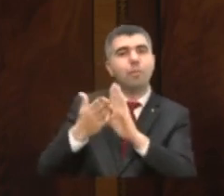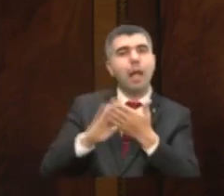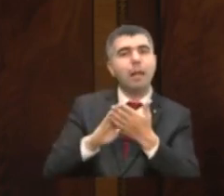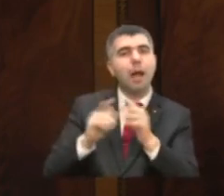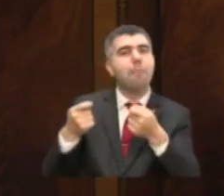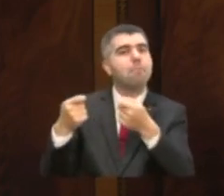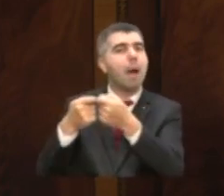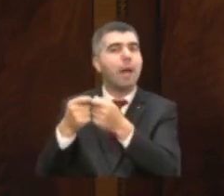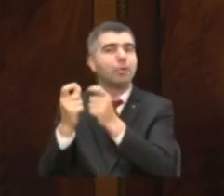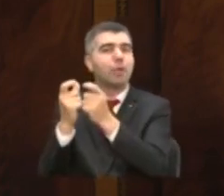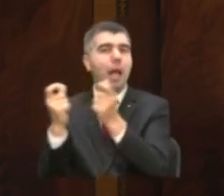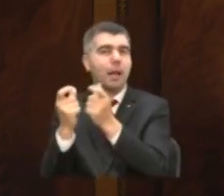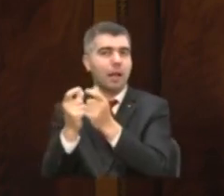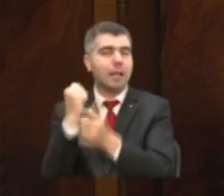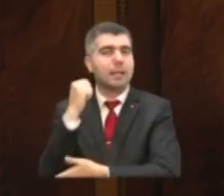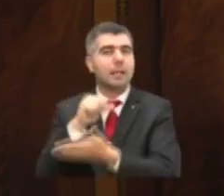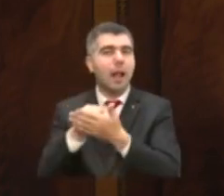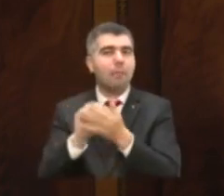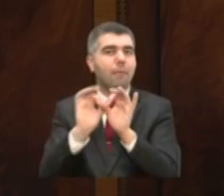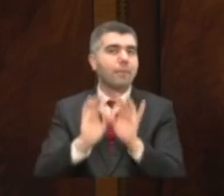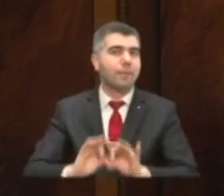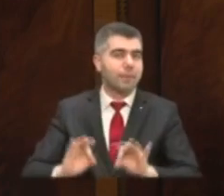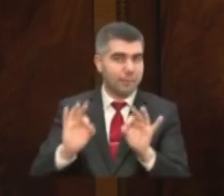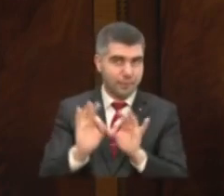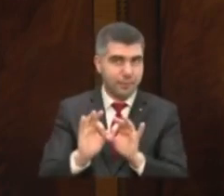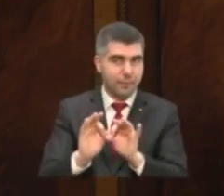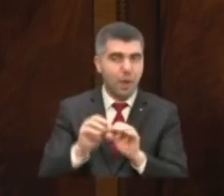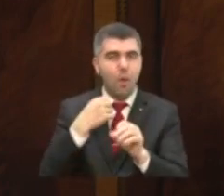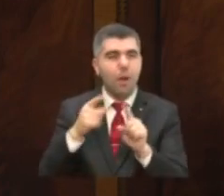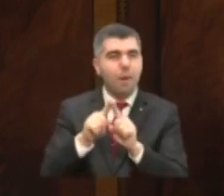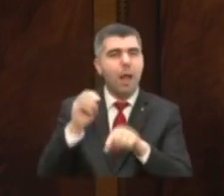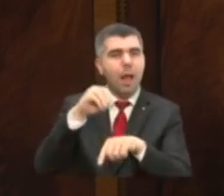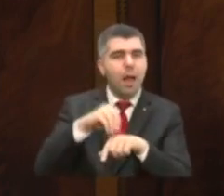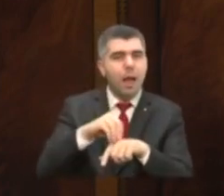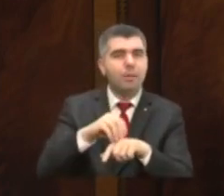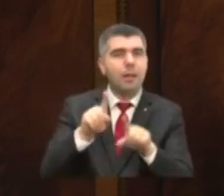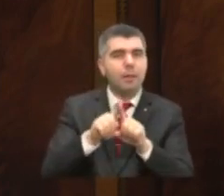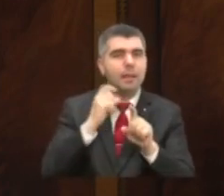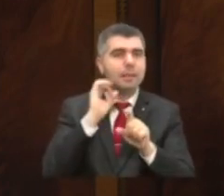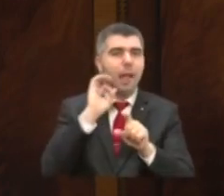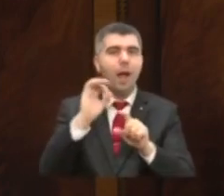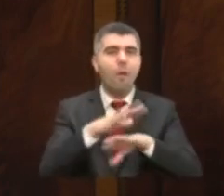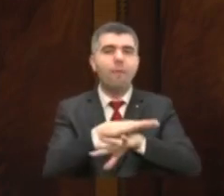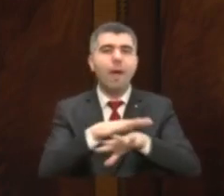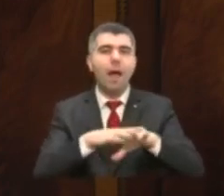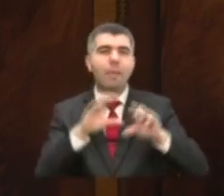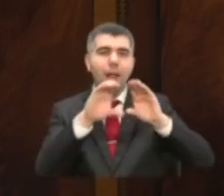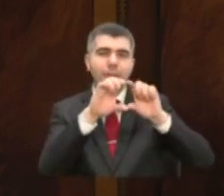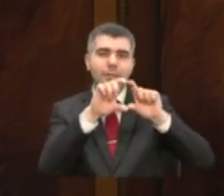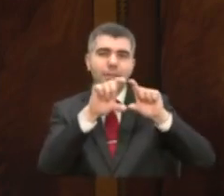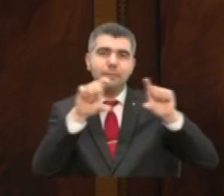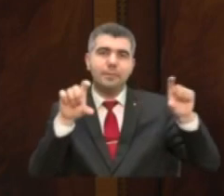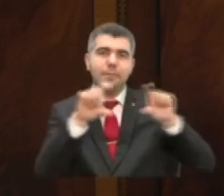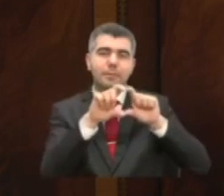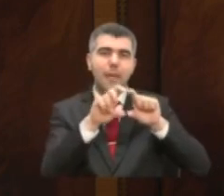هناك عدد من الإجراءات اللي كتدخل في إطار المبادرة الوطنية للتنمية البشرية، في إطار النسخة الثالثة ديال المبادرة